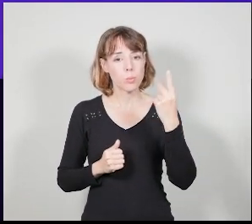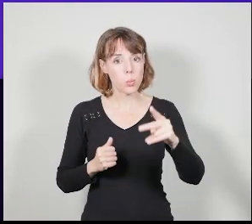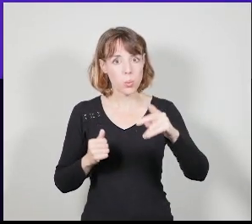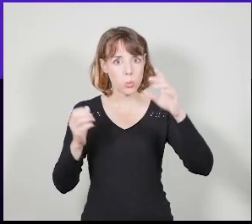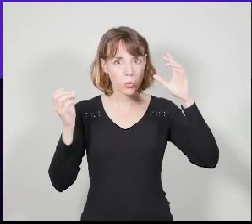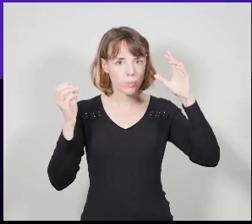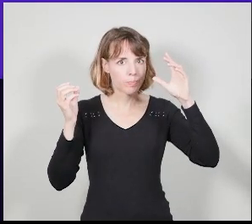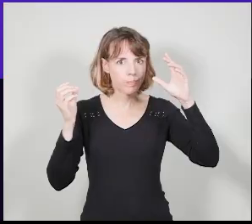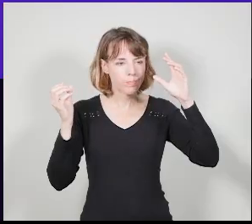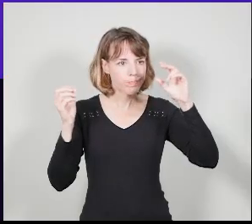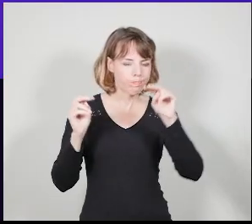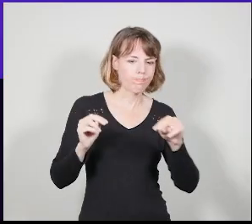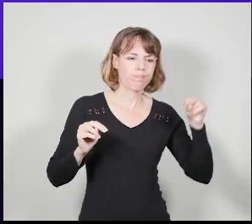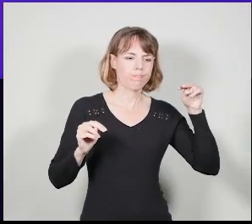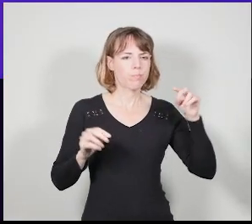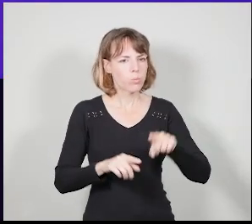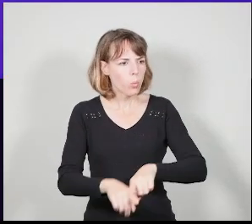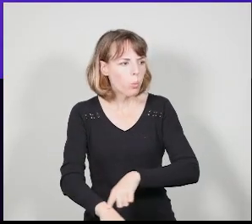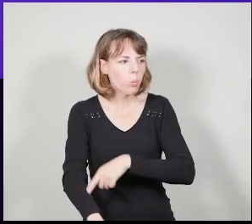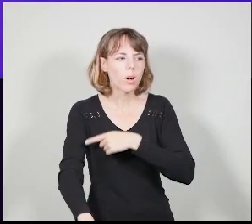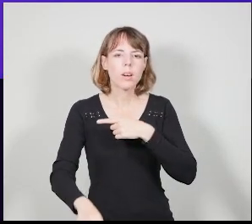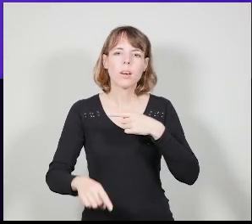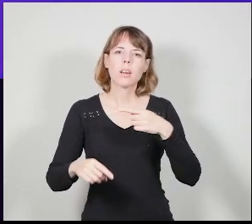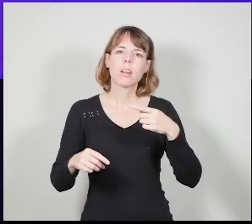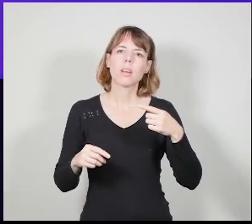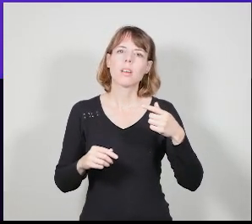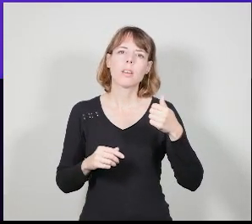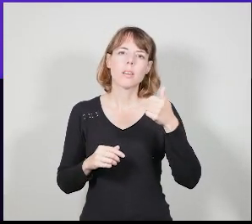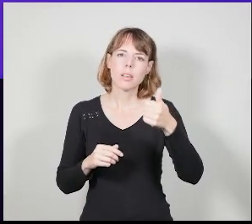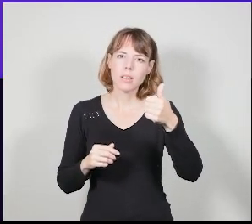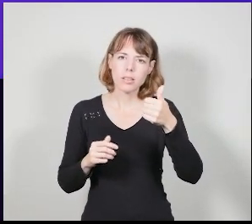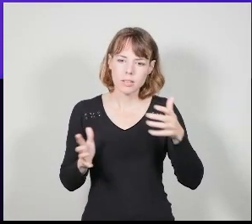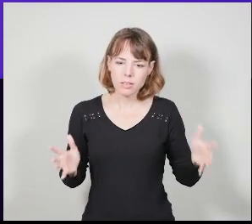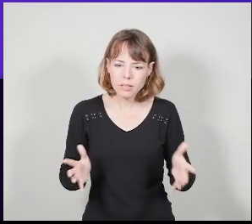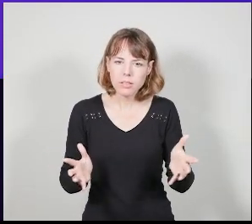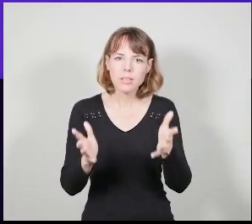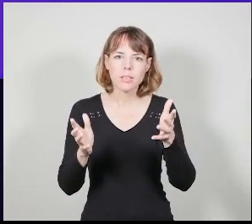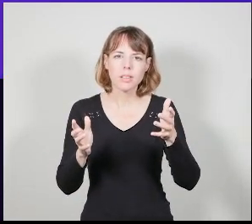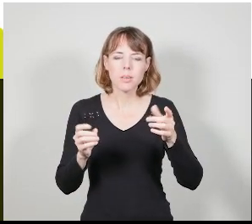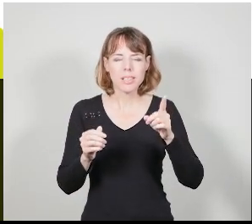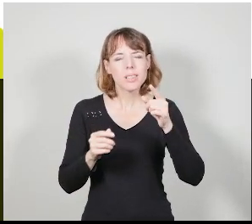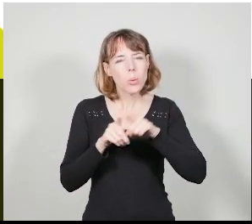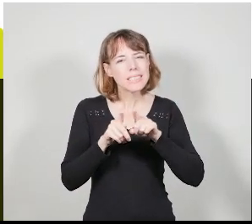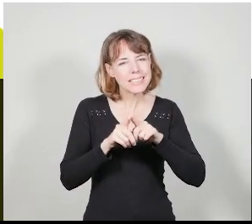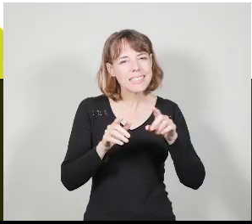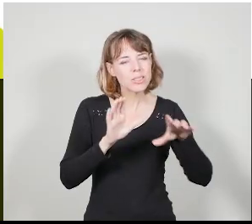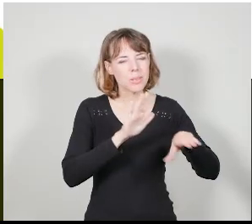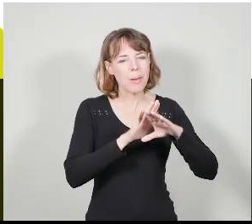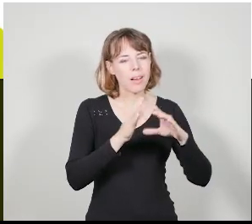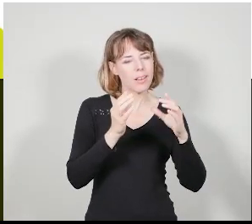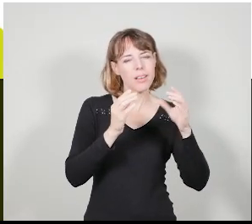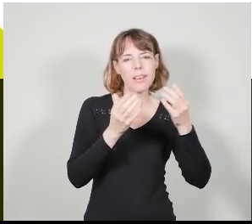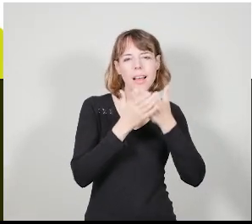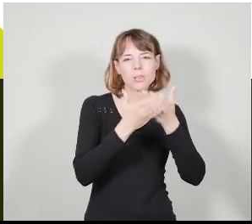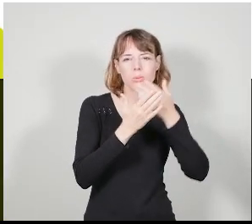instruit de toutes ces années un peu à accompagner le secteur, mais aussi le regard de philosophe de formation que vous avez sur ces notions elles-mêmes.